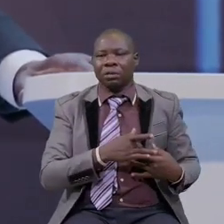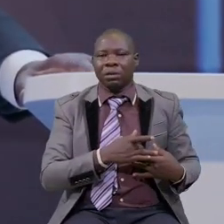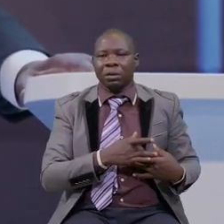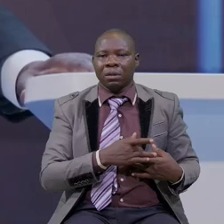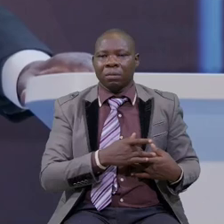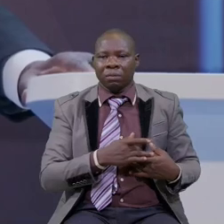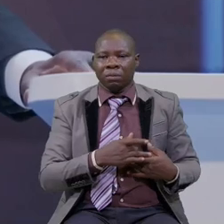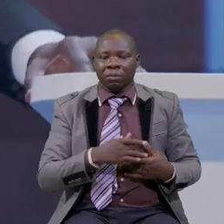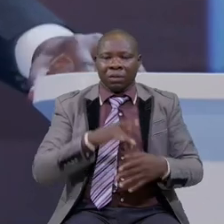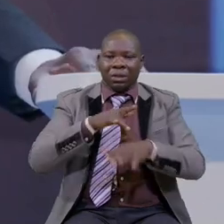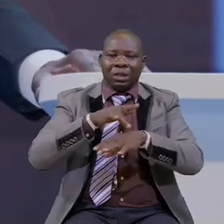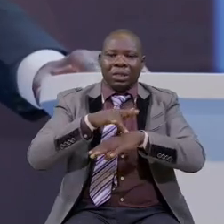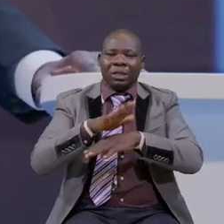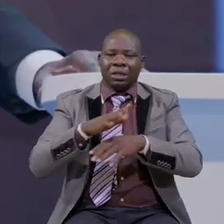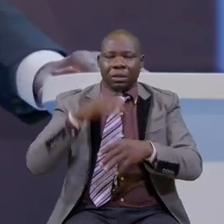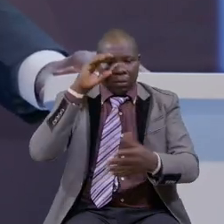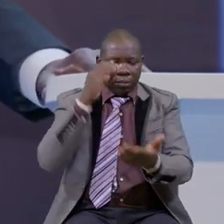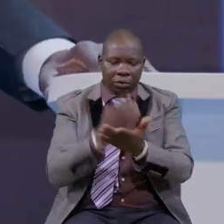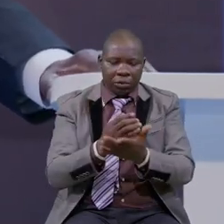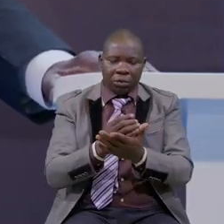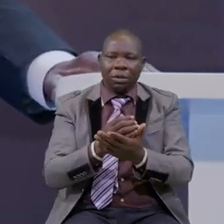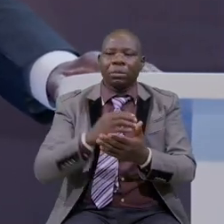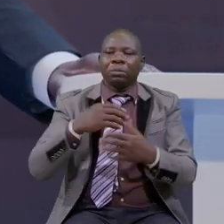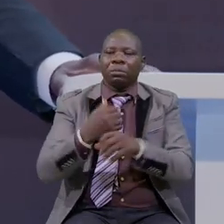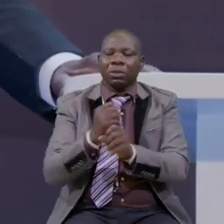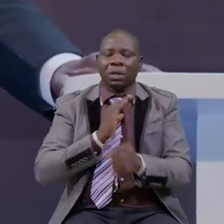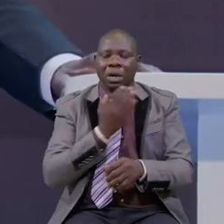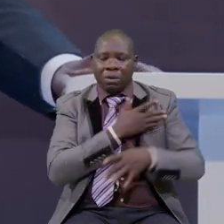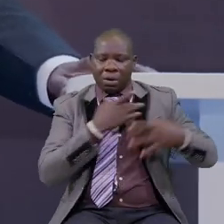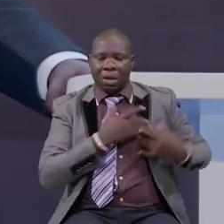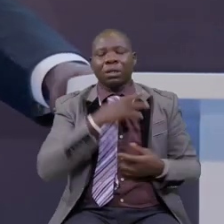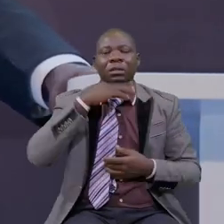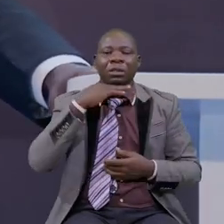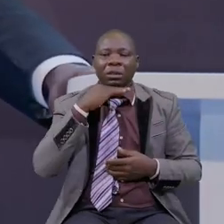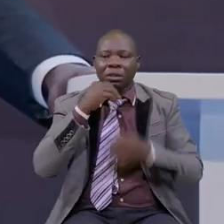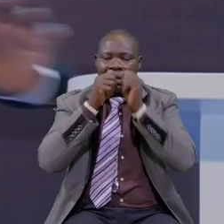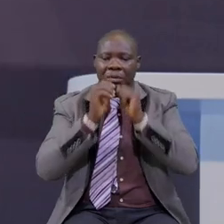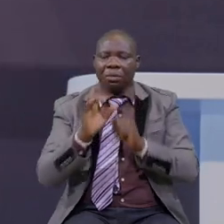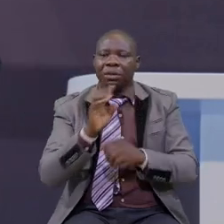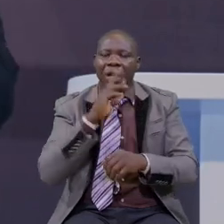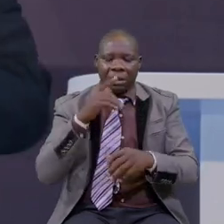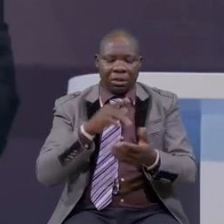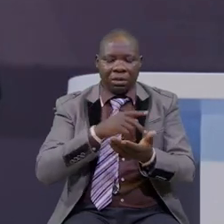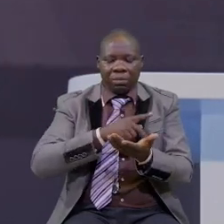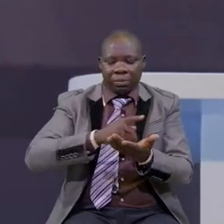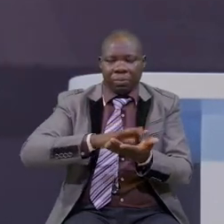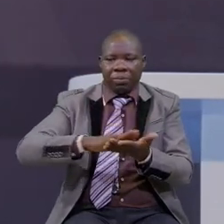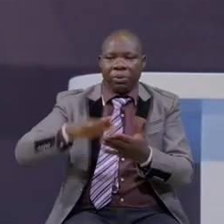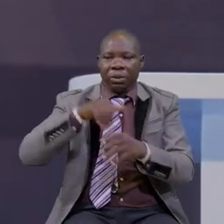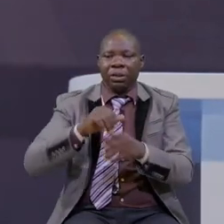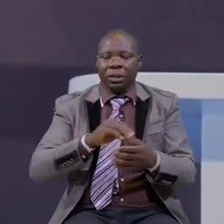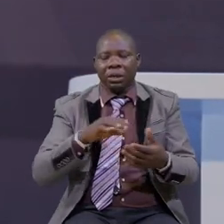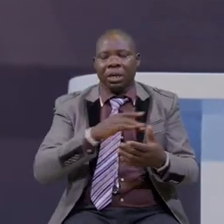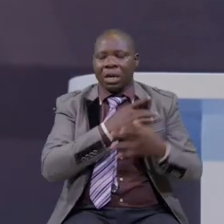La pornographie souille notre cœur. Heureux, ceux qui ont le cœur pur. Toutes